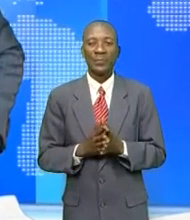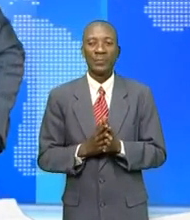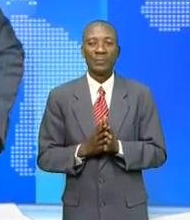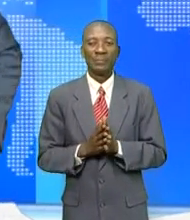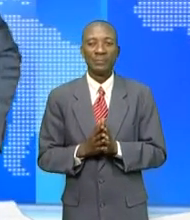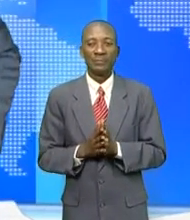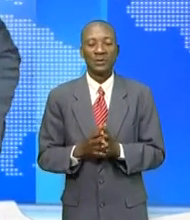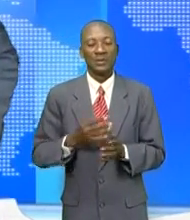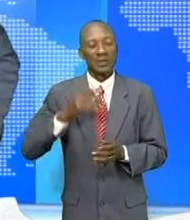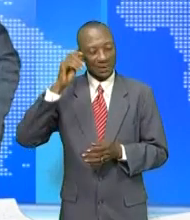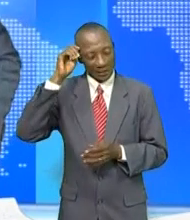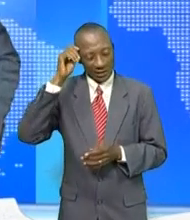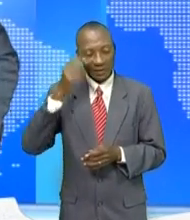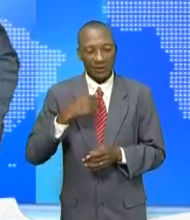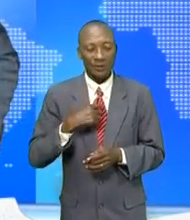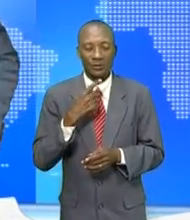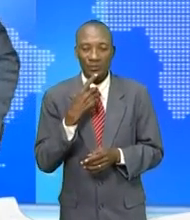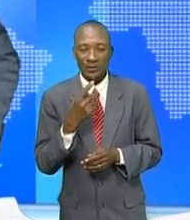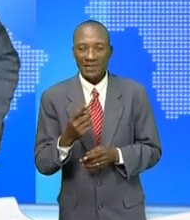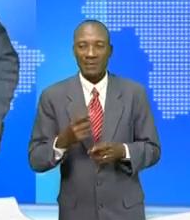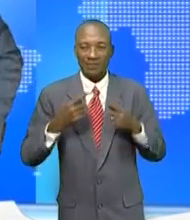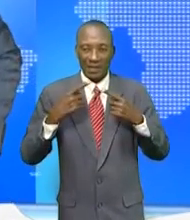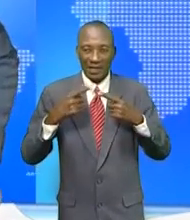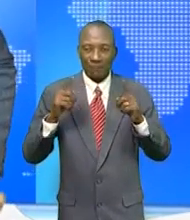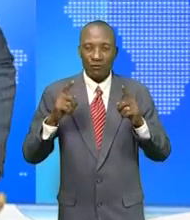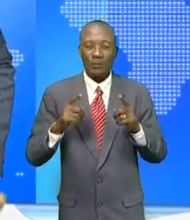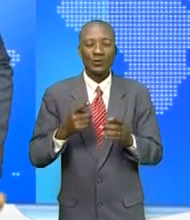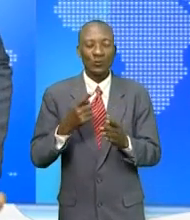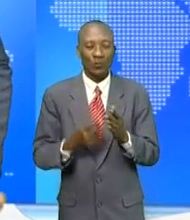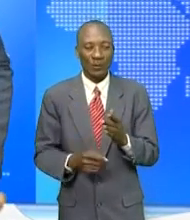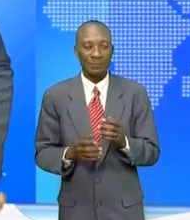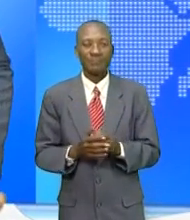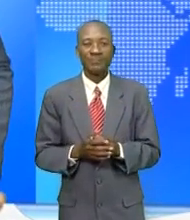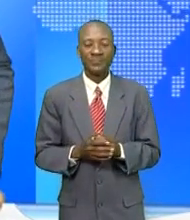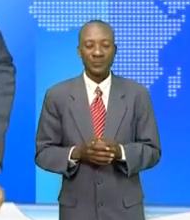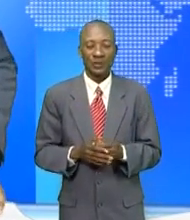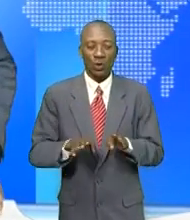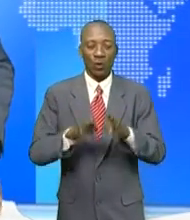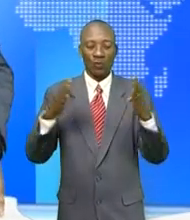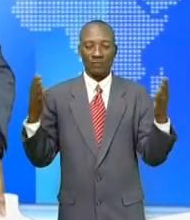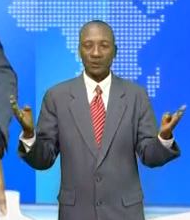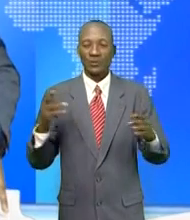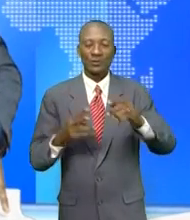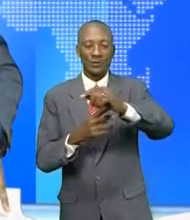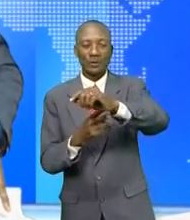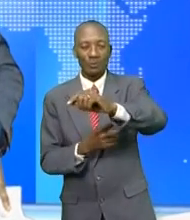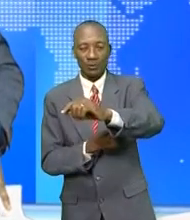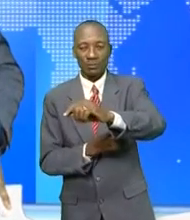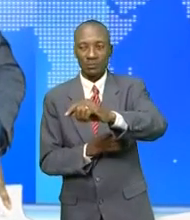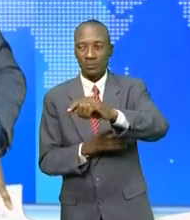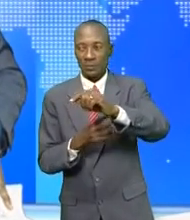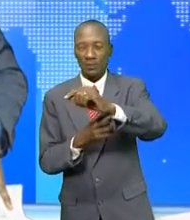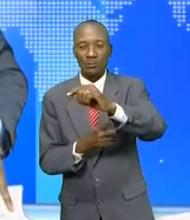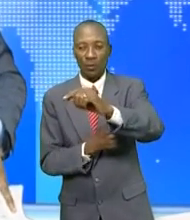Je le disais tout à l'heure, l'actualité c'est aussi l'inauguration du pont de Kazungula, principale passerelle entre